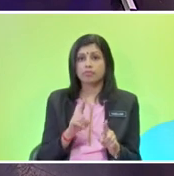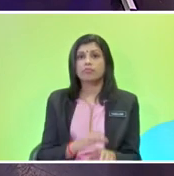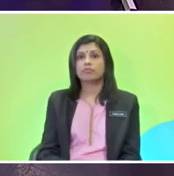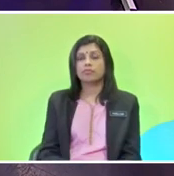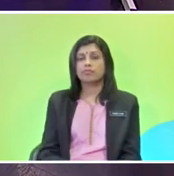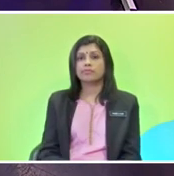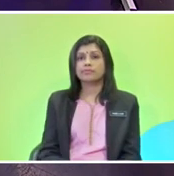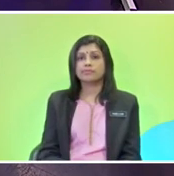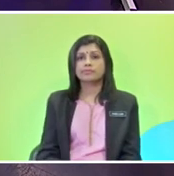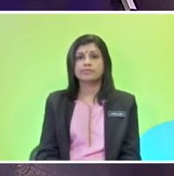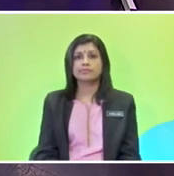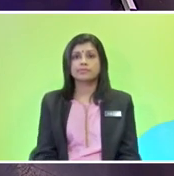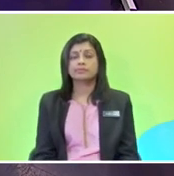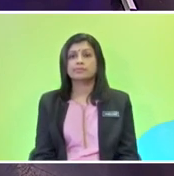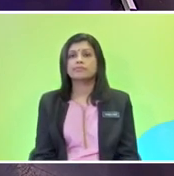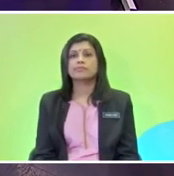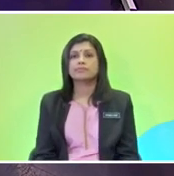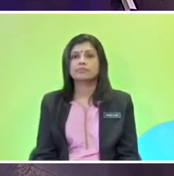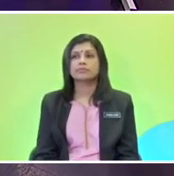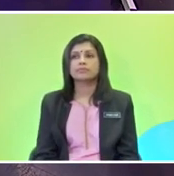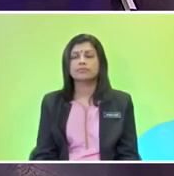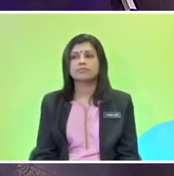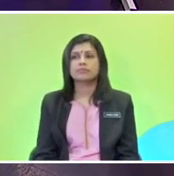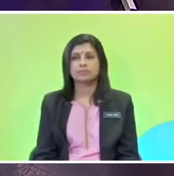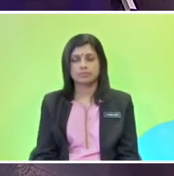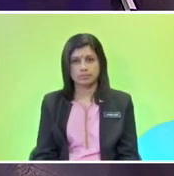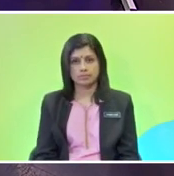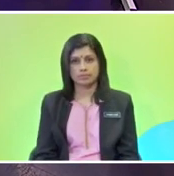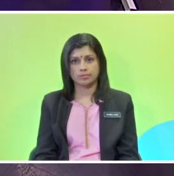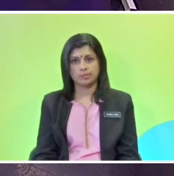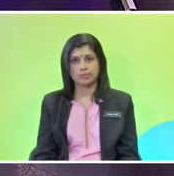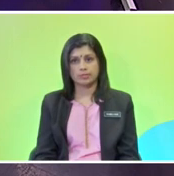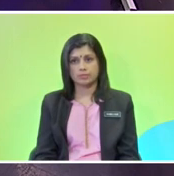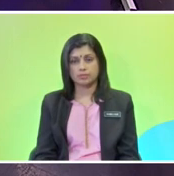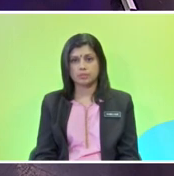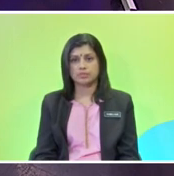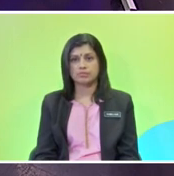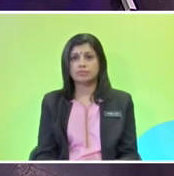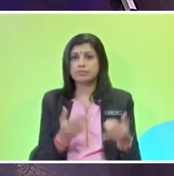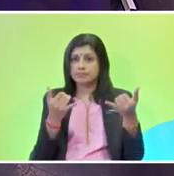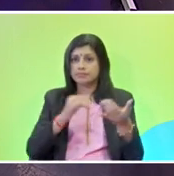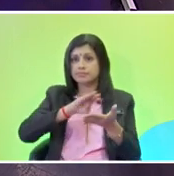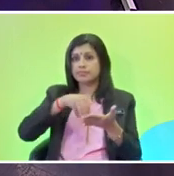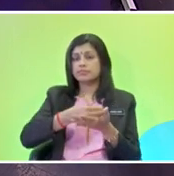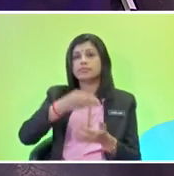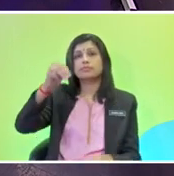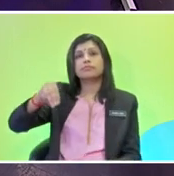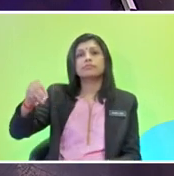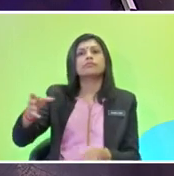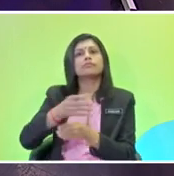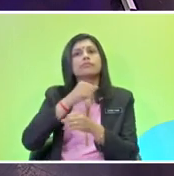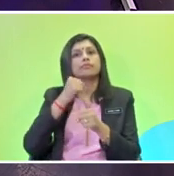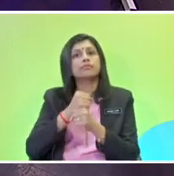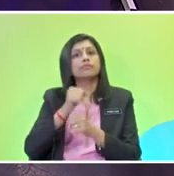Jadi Jadi bagaimana cikgu mahu memberikan ganjaran? Cikgu nak bagi ganjaran. Yang pertama ni cikgu bagi satu bintang